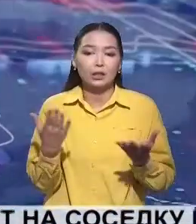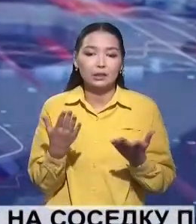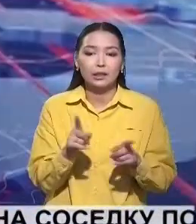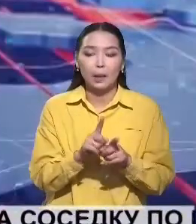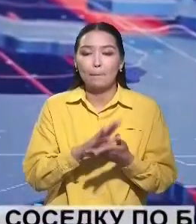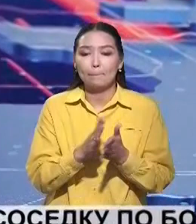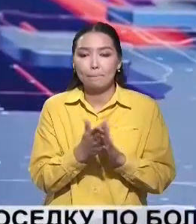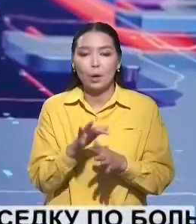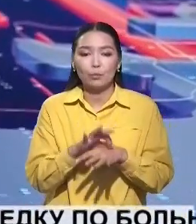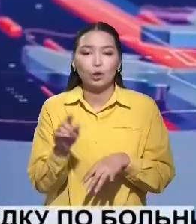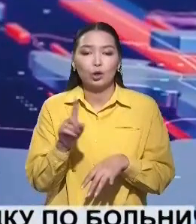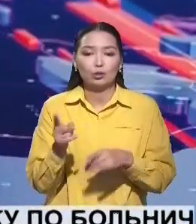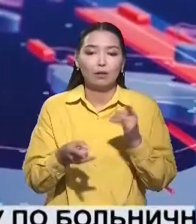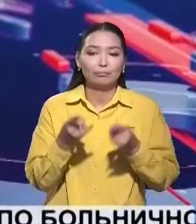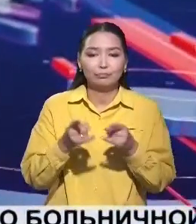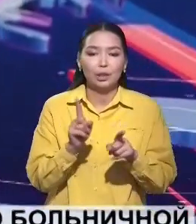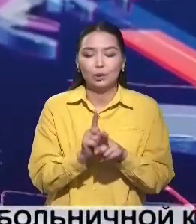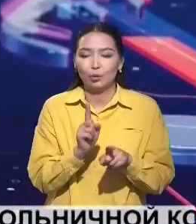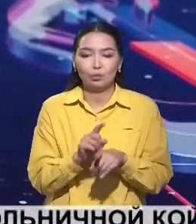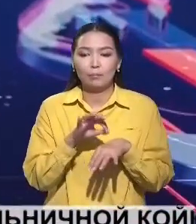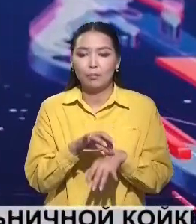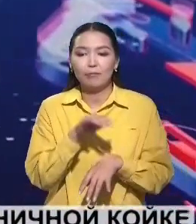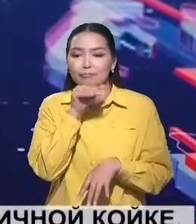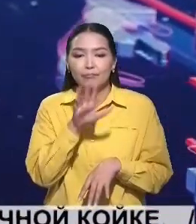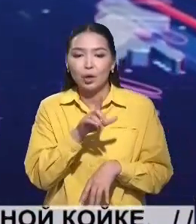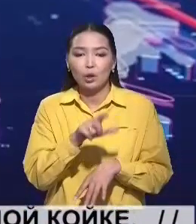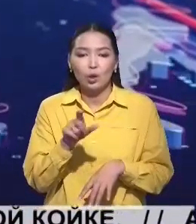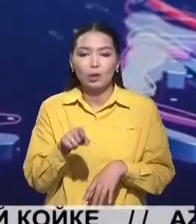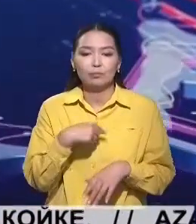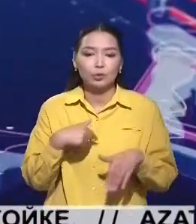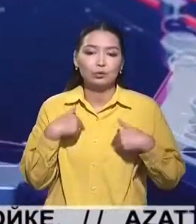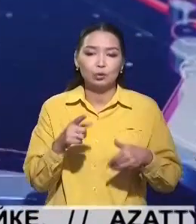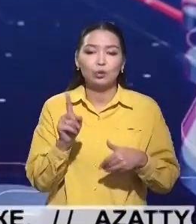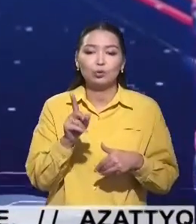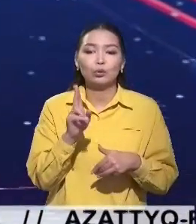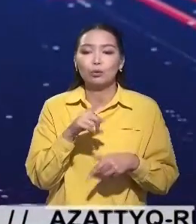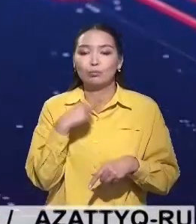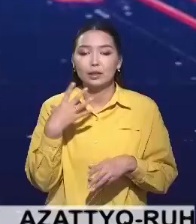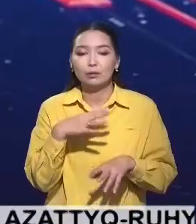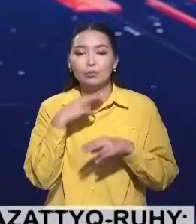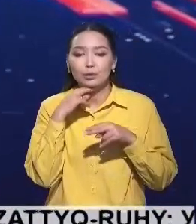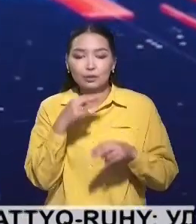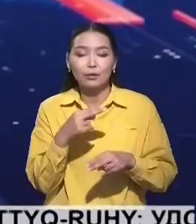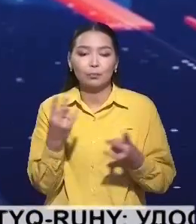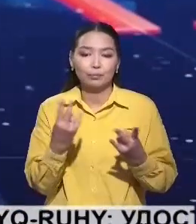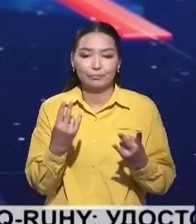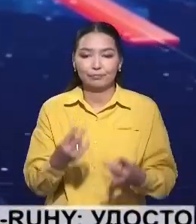то, что разрезы не выполняются профессиональными людьми. Мы рекомендуем тем, кто еще не зарезал своих животных, обратить на это внимание.